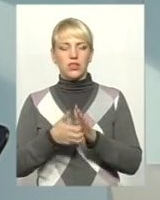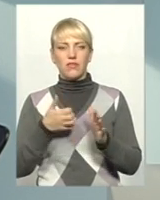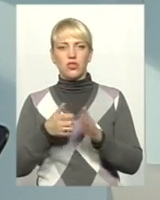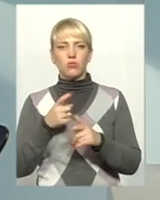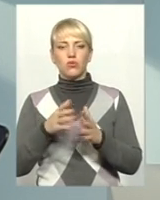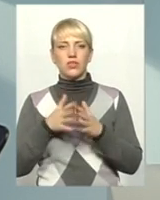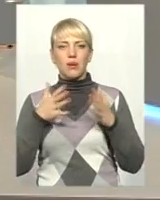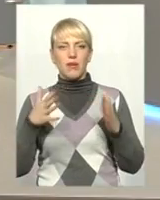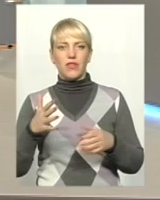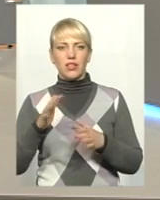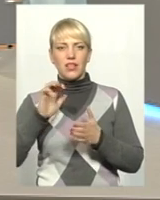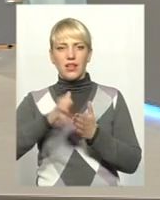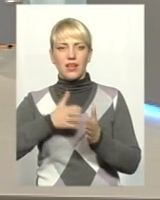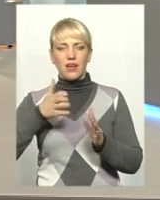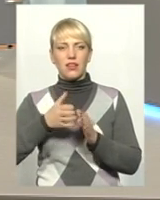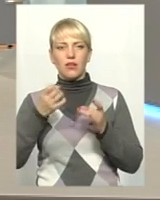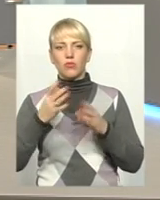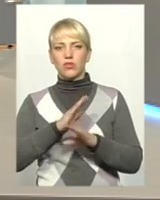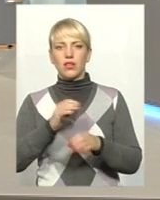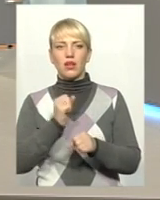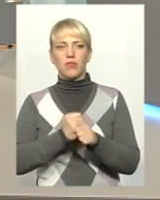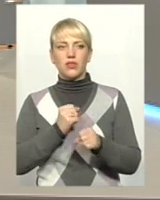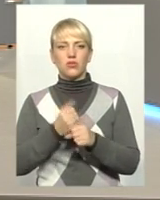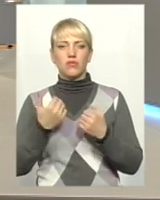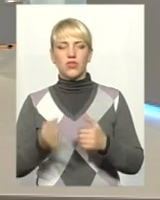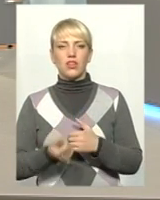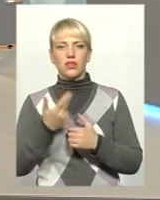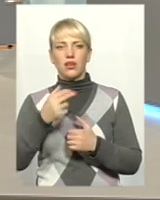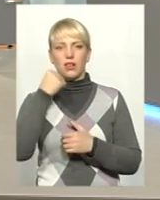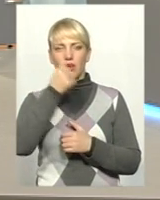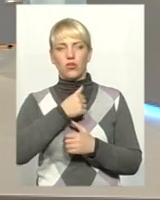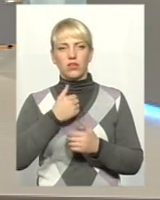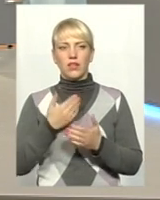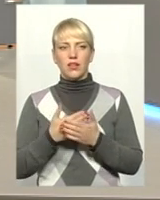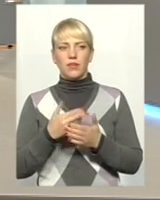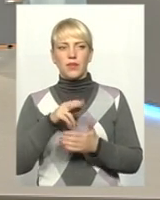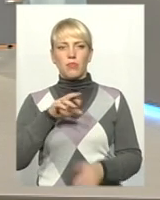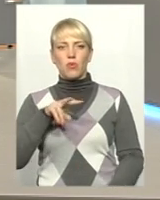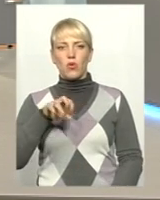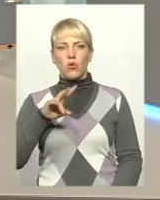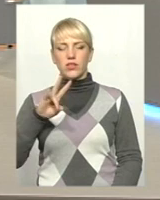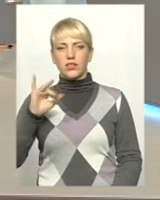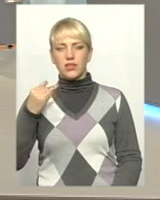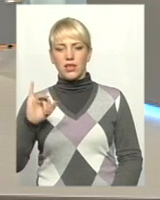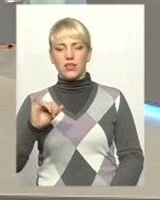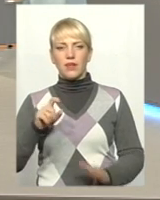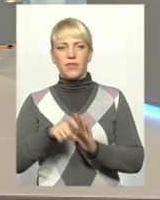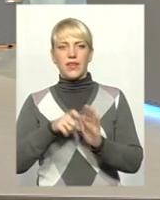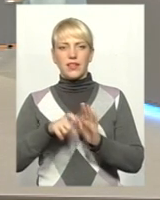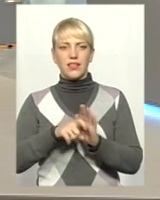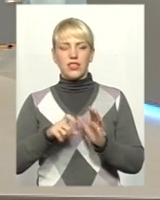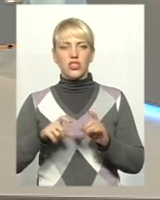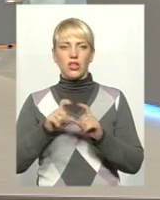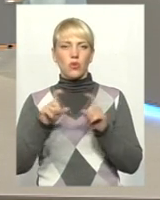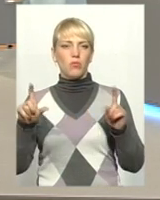сьогодні просто не працюють вже кілька років. От, наприклад, Полонський гірничий комбінат, він вже 3 роки взагалі не